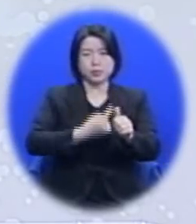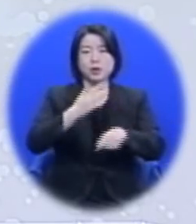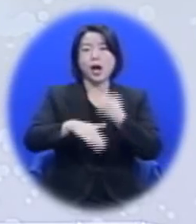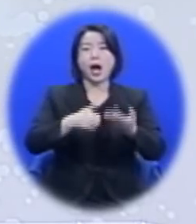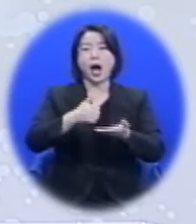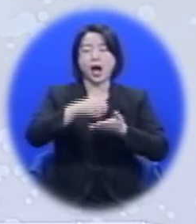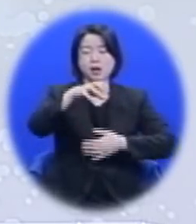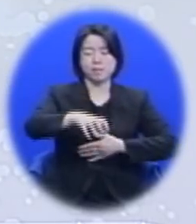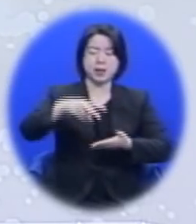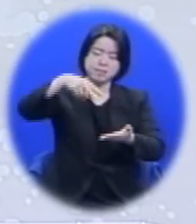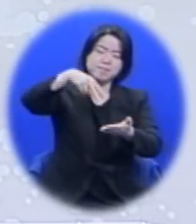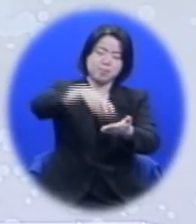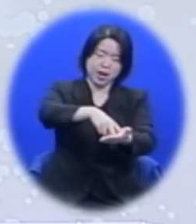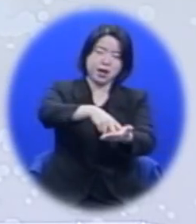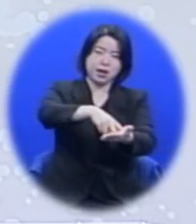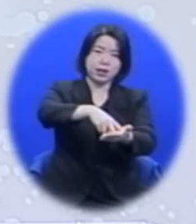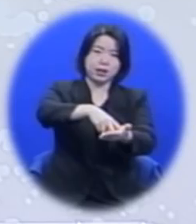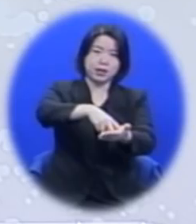무릎을 꿇습니다.